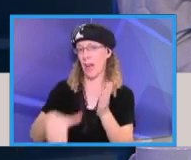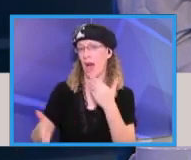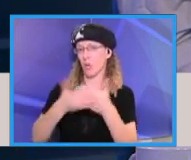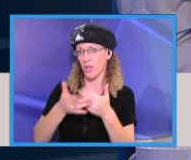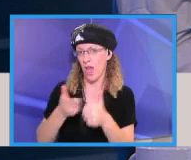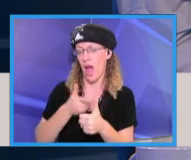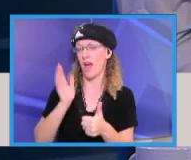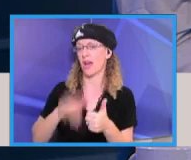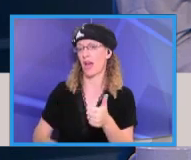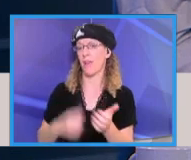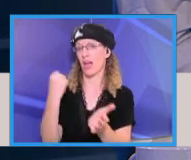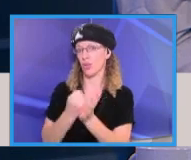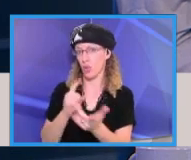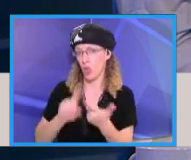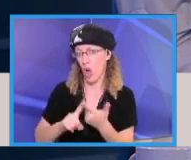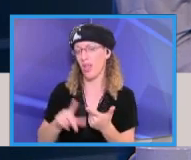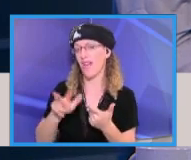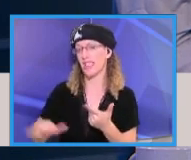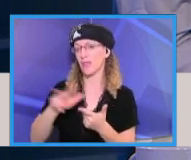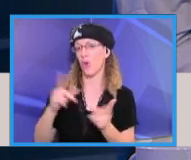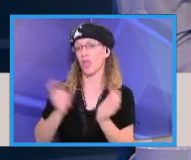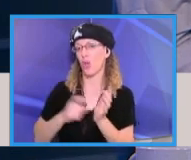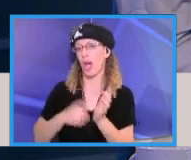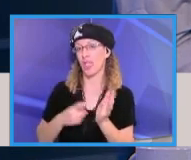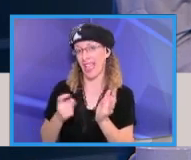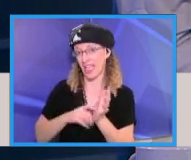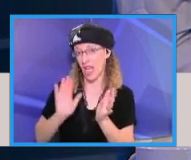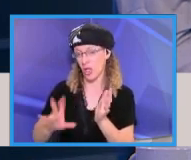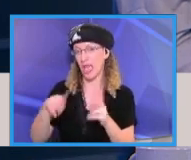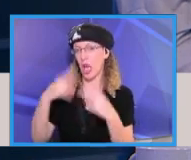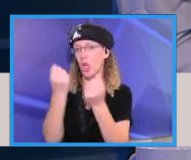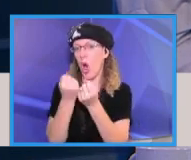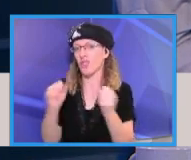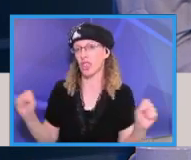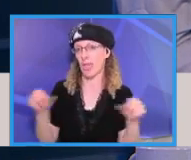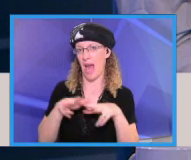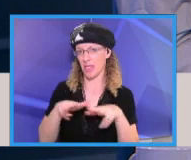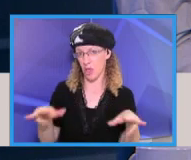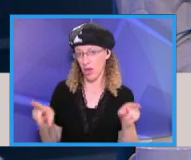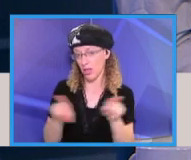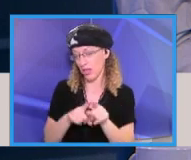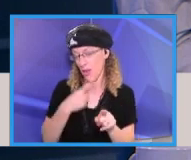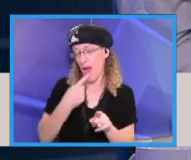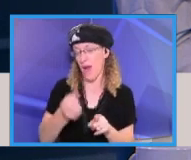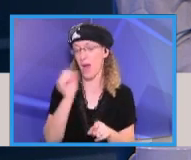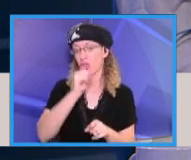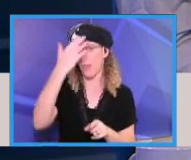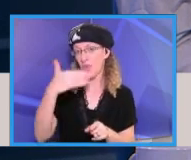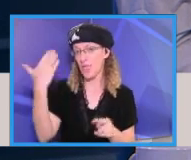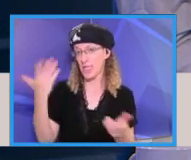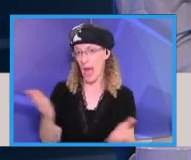הוא דורש את זה בתחום הכשרויות, והציבור שדורש את הדרישה הזאת להיות חופשי בארצו, כמו כמאמר השיר